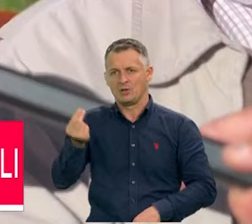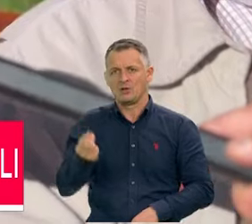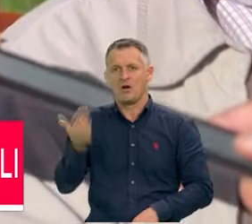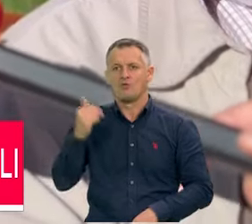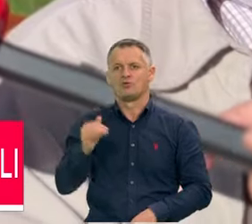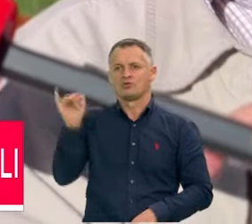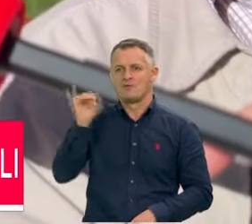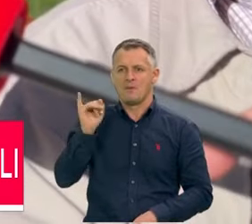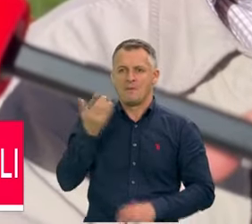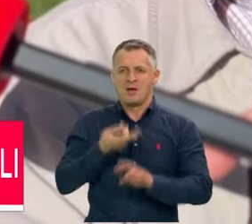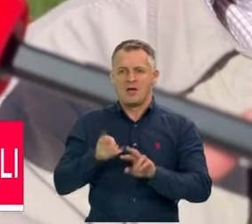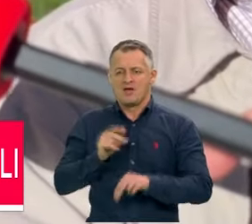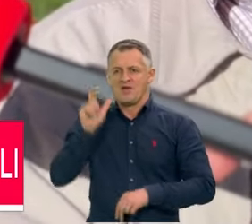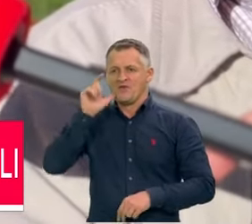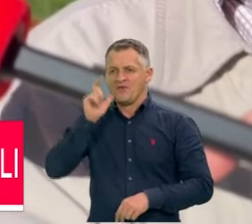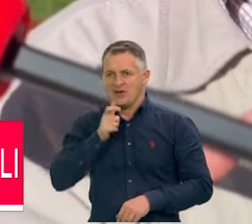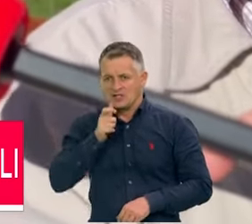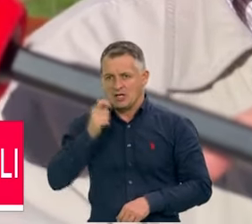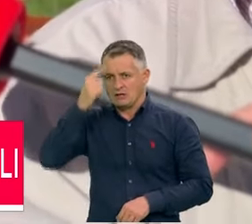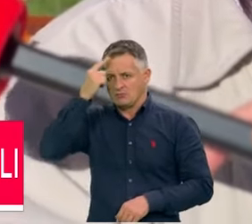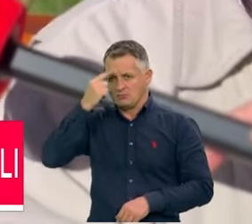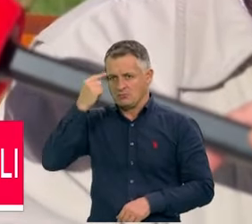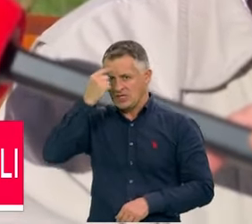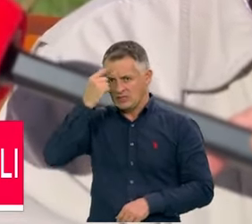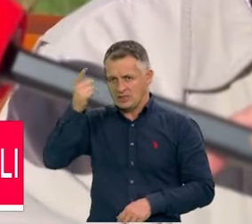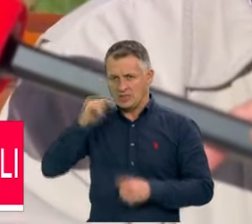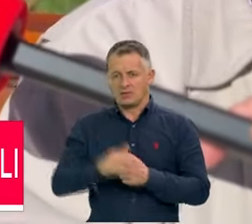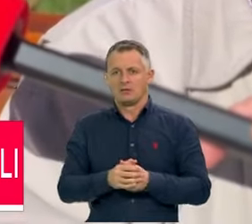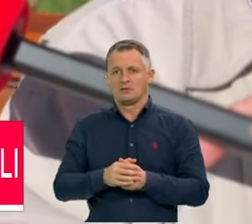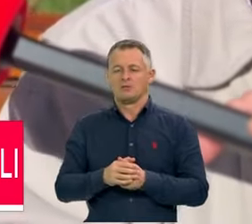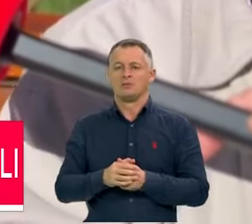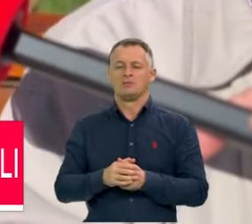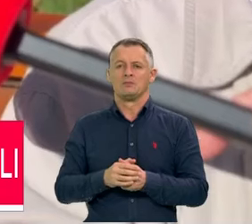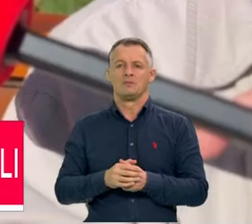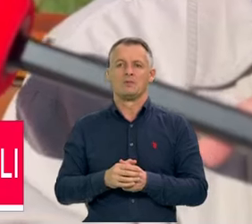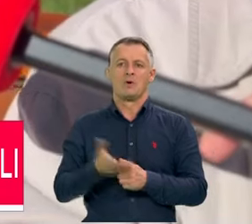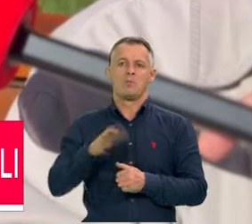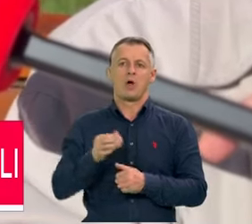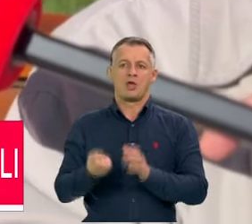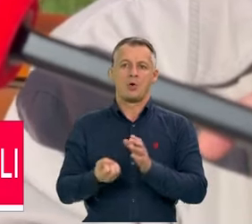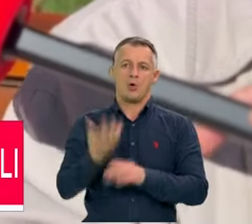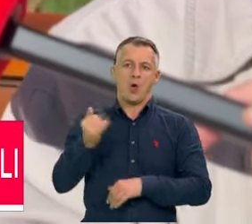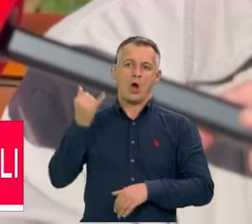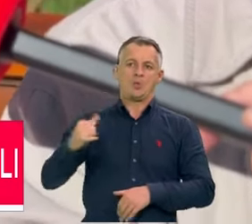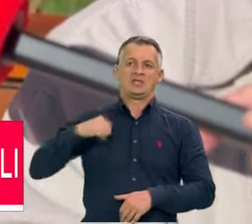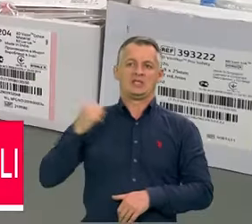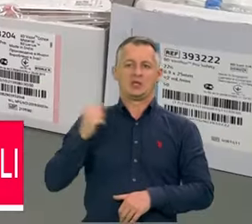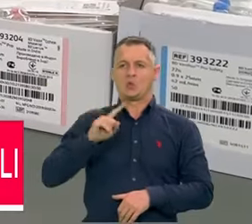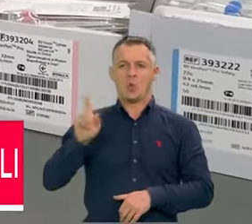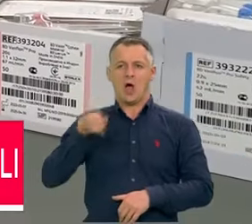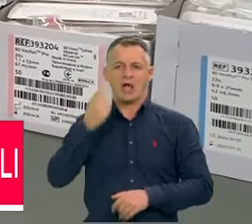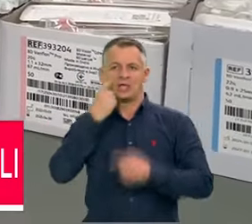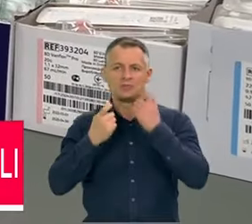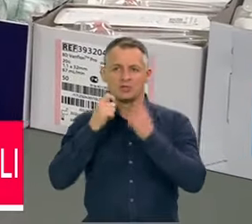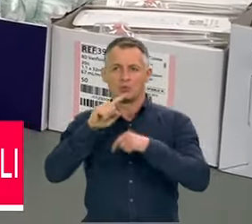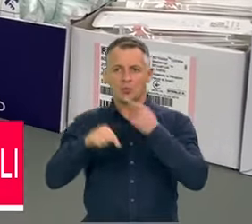mai în vârstă cu experiență profesională mai mult vă dați seama poate tineretul care î acuma n au experiență chiar n după